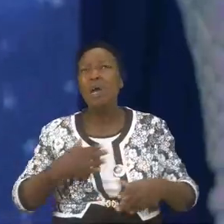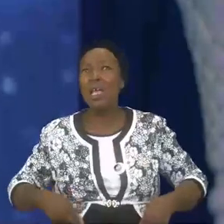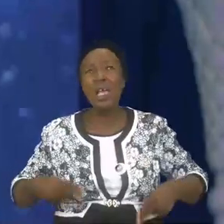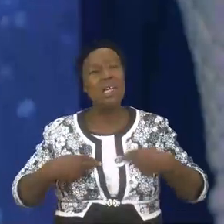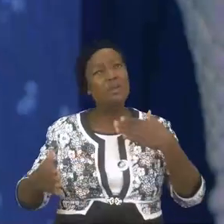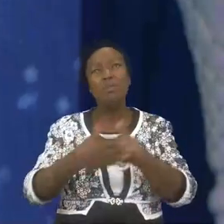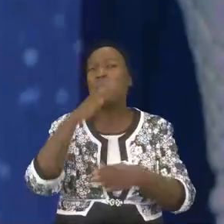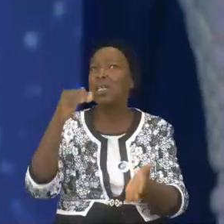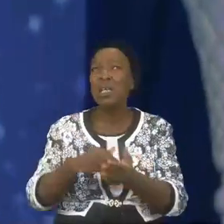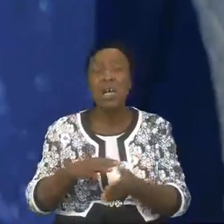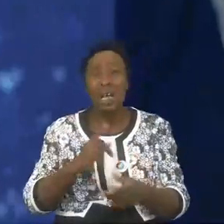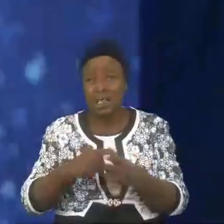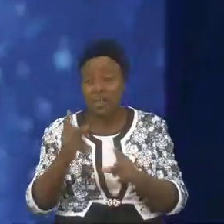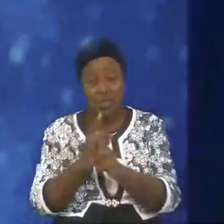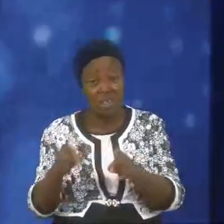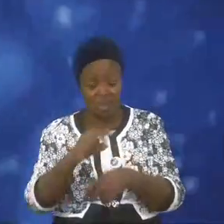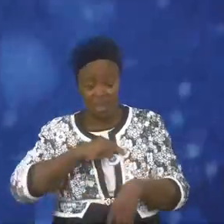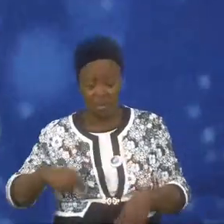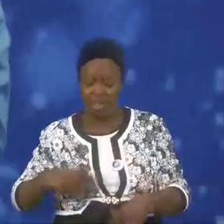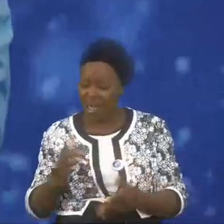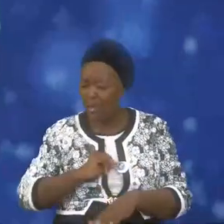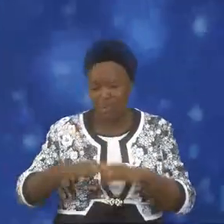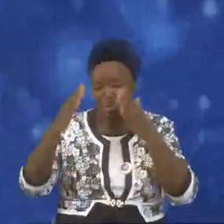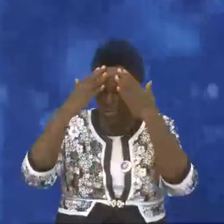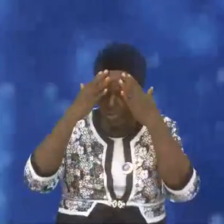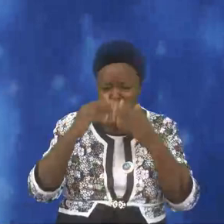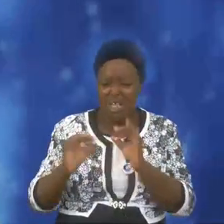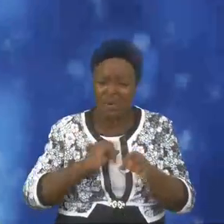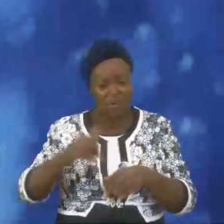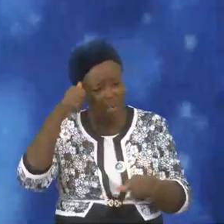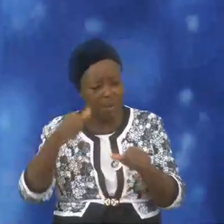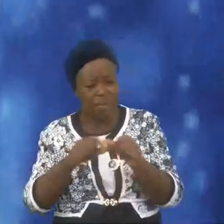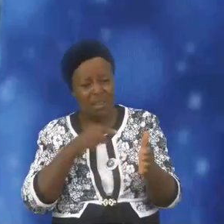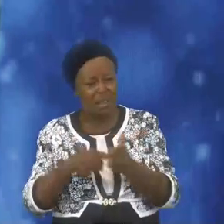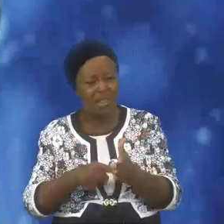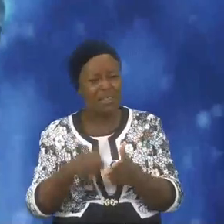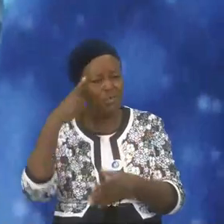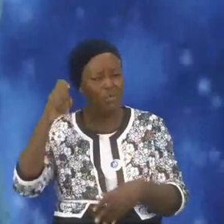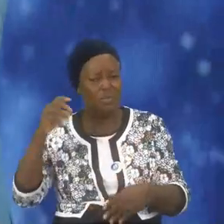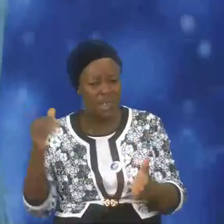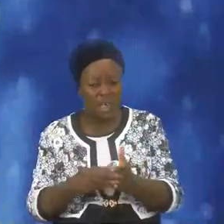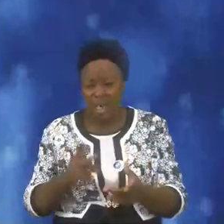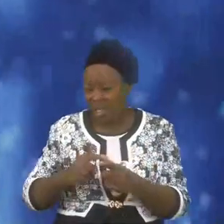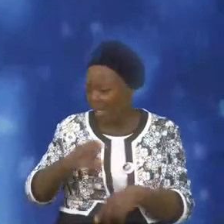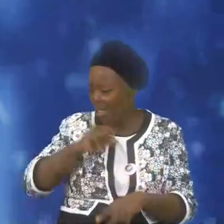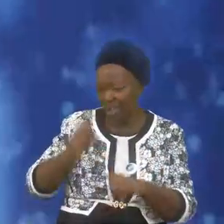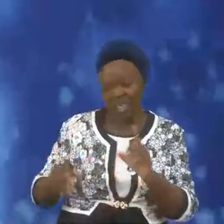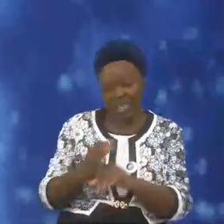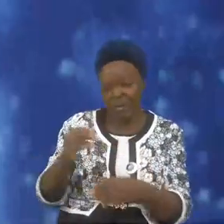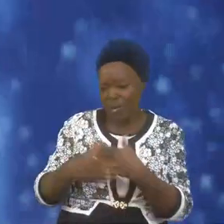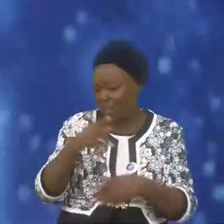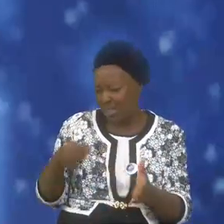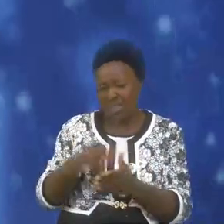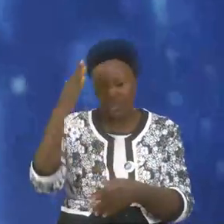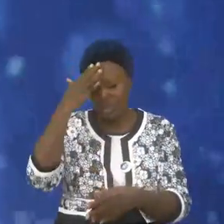Oh, peut-être que je ne vais jamais retrouver cette révélation. Peut-être que je n'ai jamais retrouvé cette puissance. Je ne vais jamais retrouver cette connaissance.